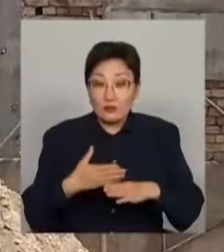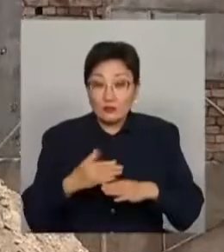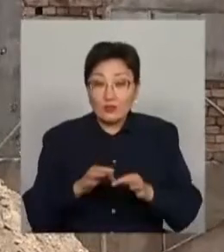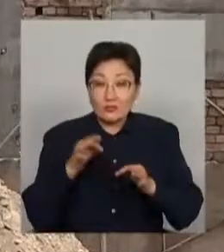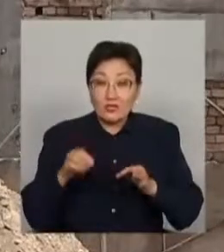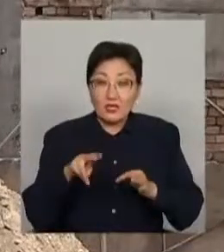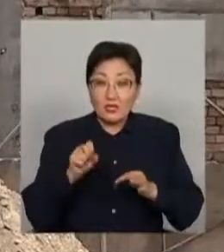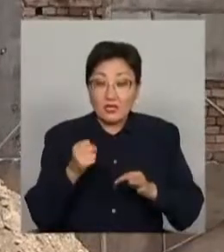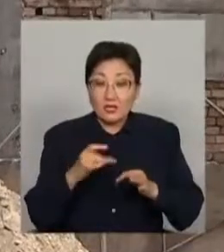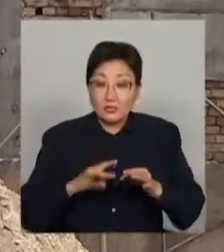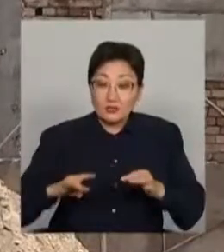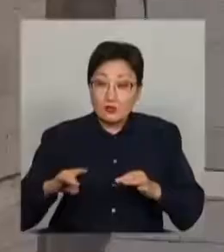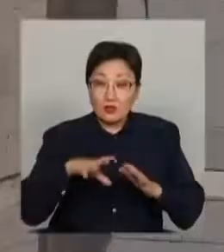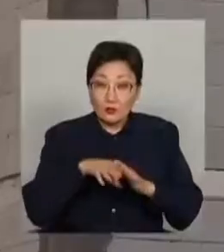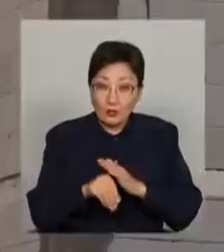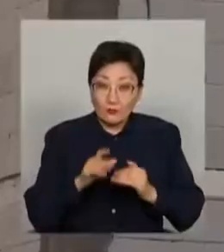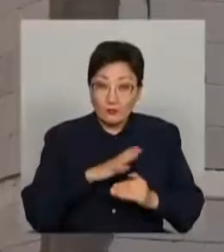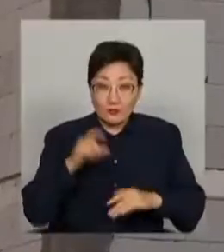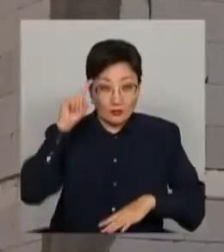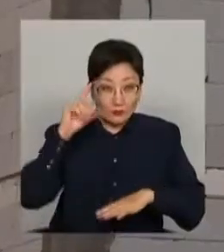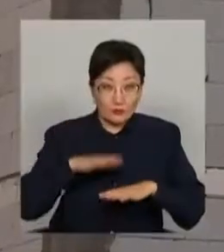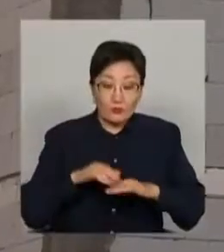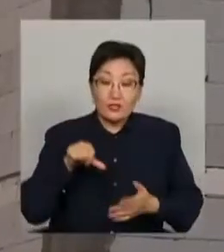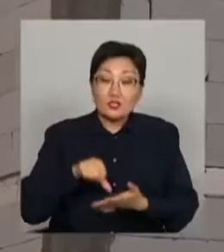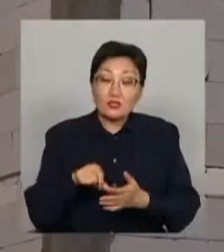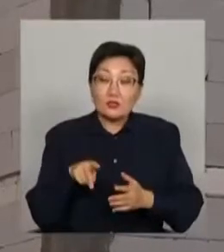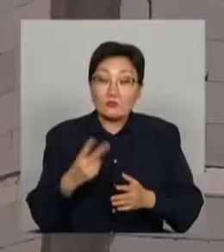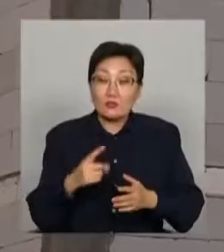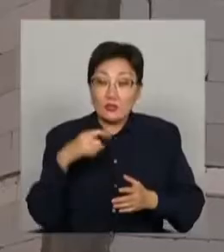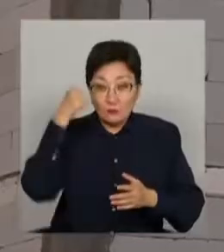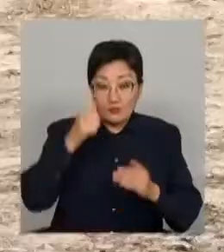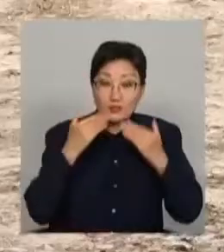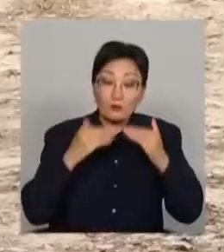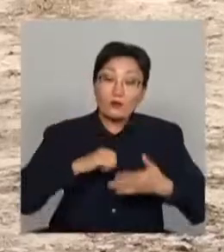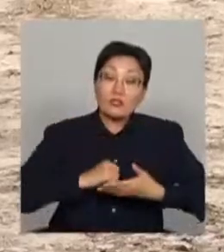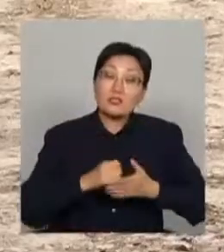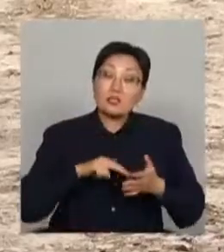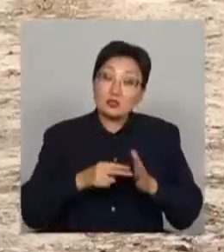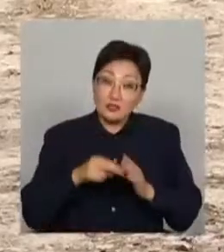облыстағы Қарасай ауданының құрамында болған. Әкімдік өкілі 2021 жылдың аяғында бекітілген